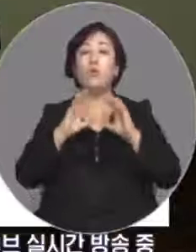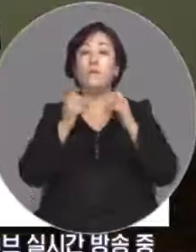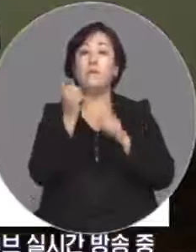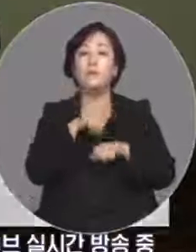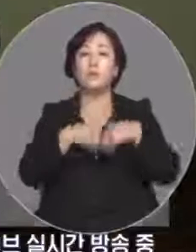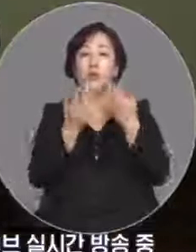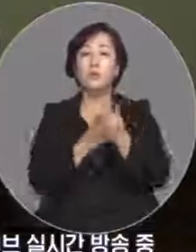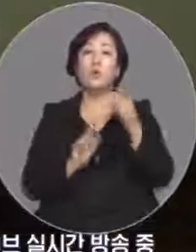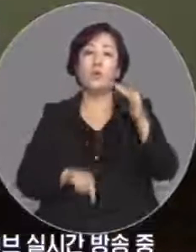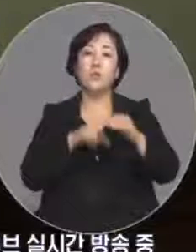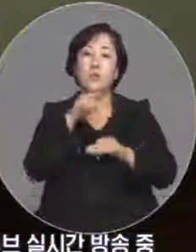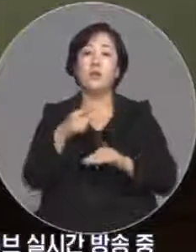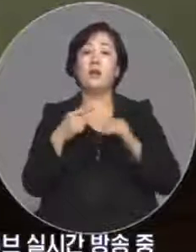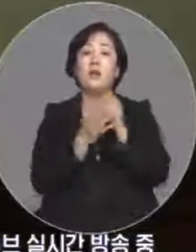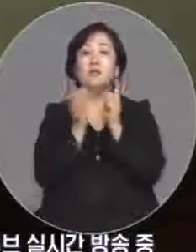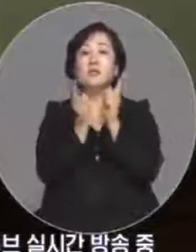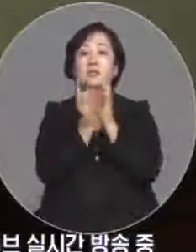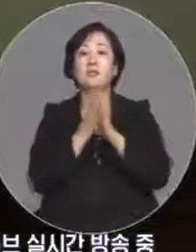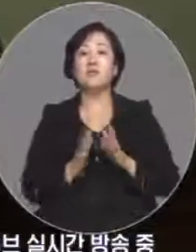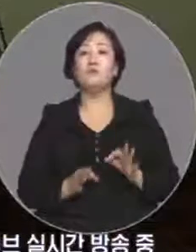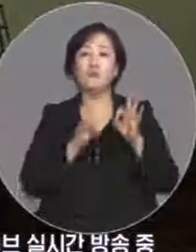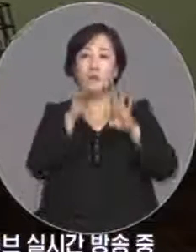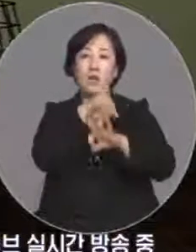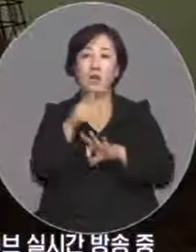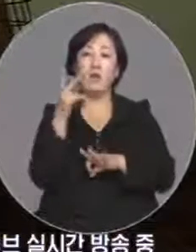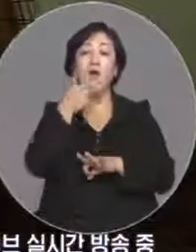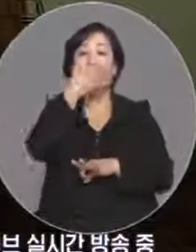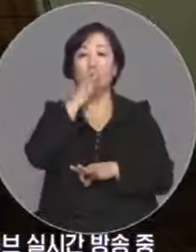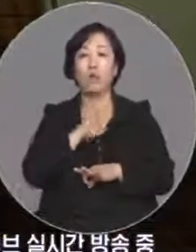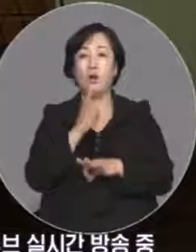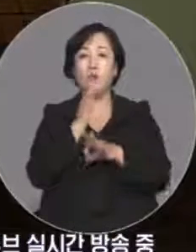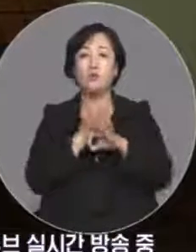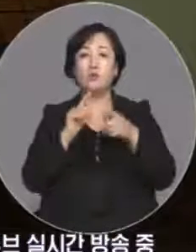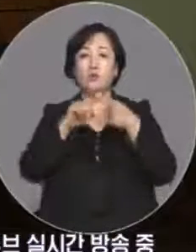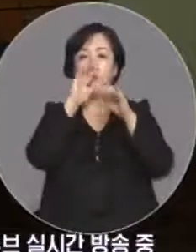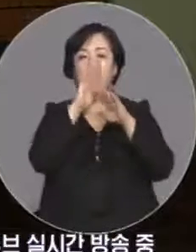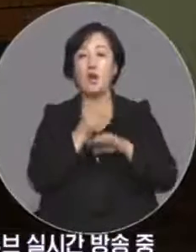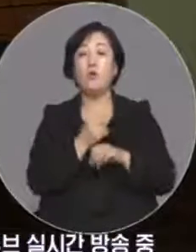주는 등 선제적인 현지 투자 전략이 효과를 보고 있다고 밝혔습니다